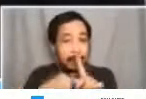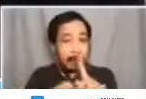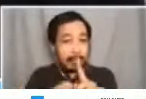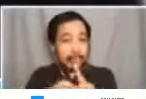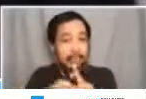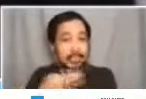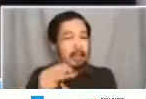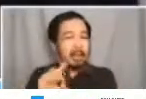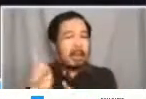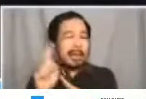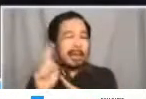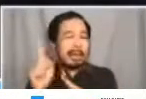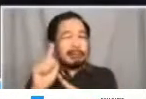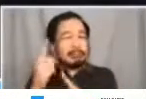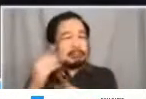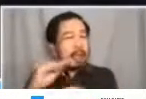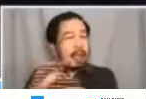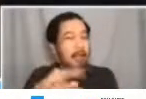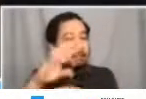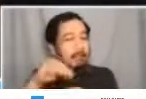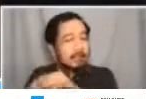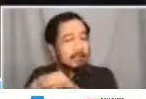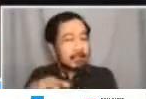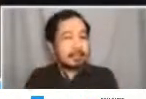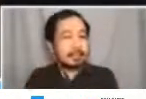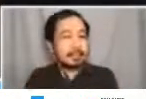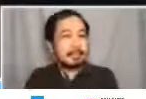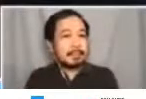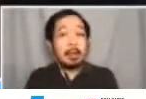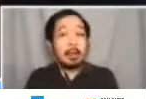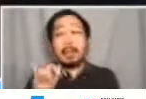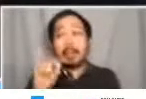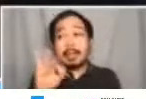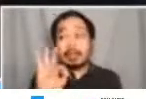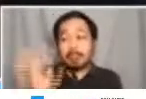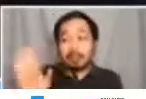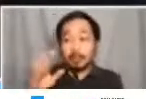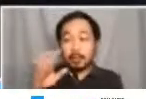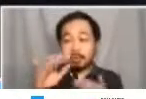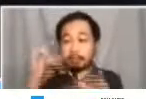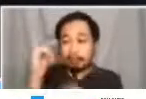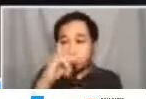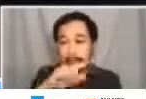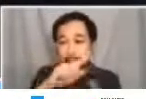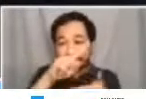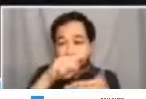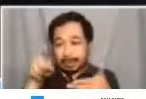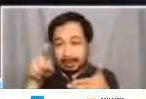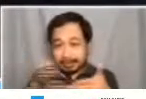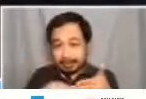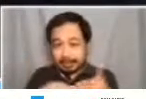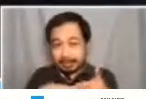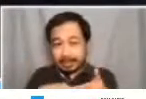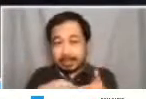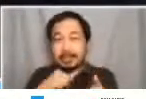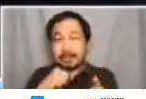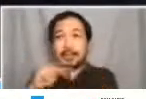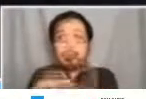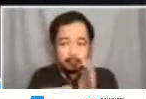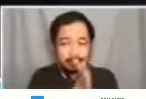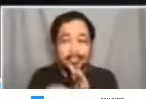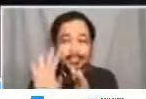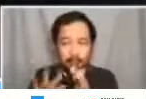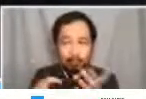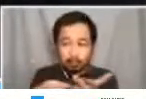baggage pagdating po sa mga pinapadala nating ayuda sa ating mga frontliners sa buong Pilipinas. Maraming salamat po, ma'am, sa Cebu